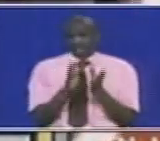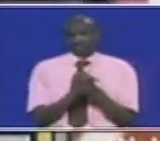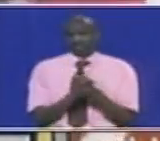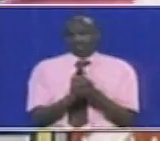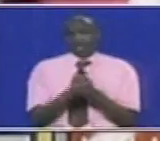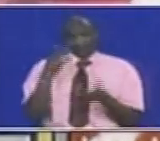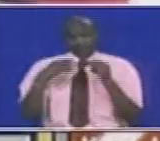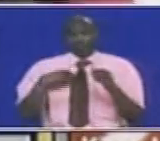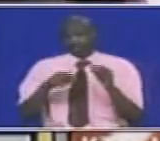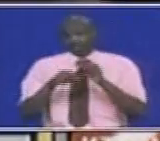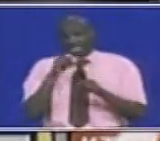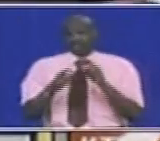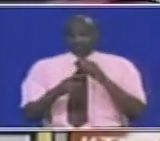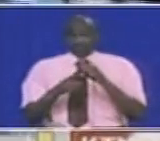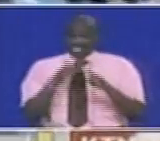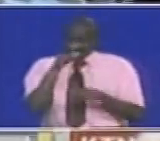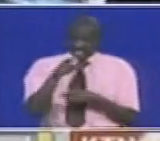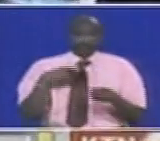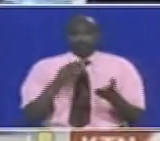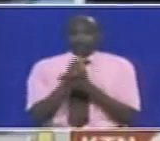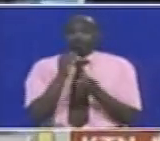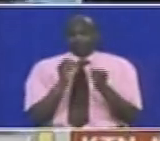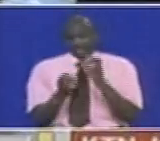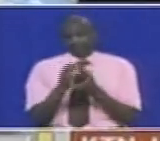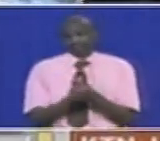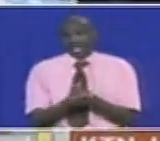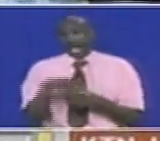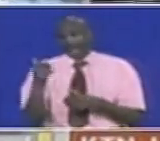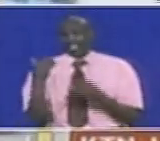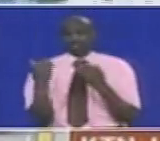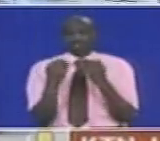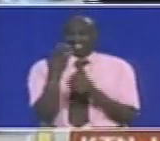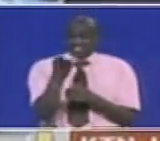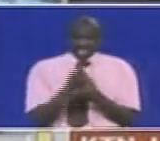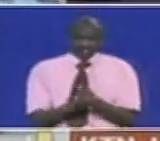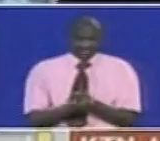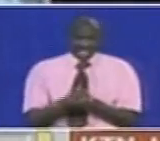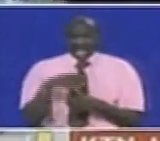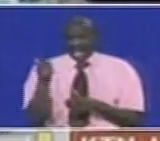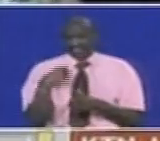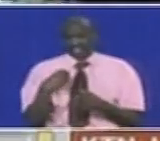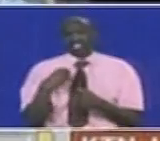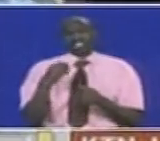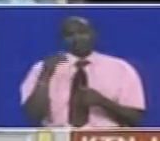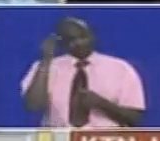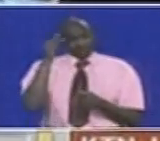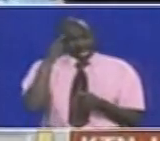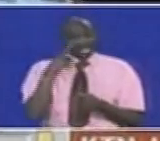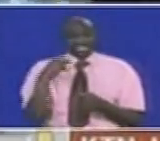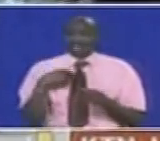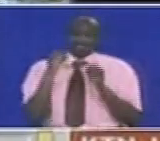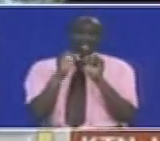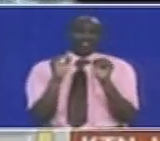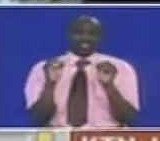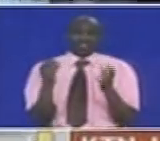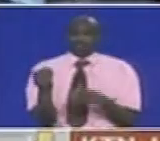kuua yeye na kuweka kuchoma nyumba. Hawa watoto wamewashwa hivyo, wengine ni waitima, hawana mama na wana